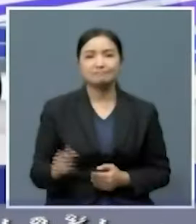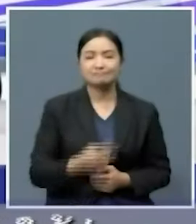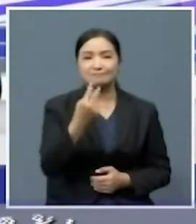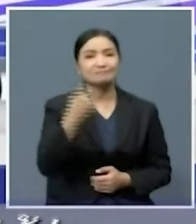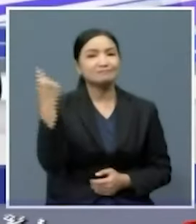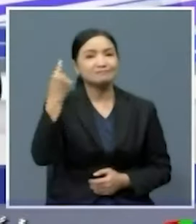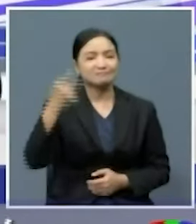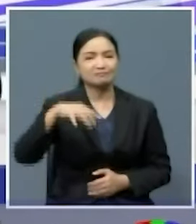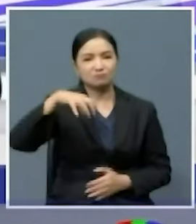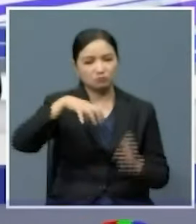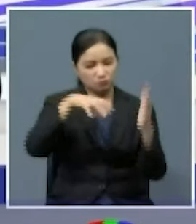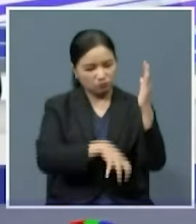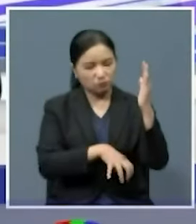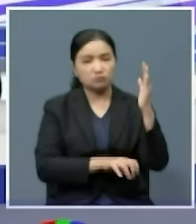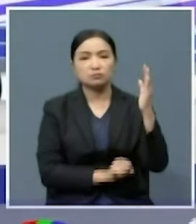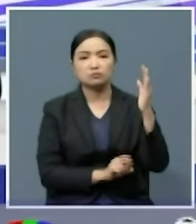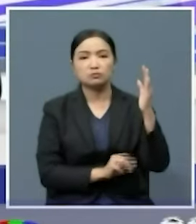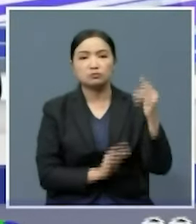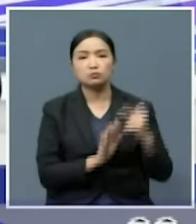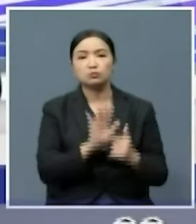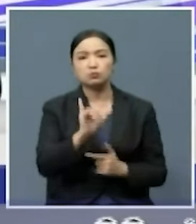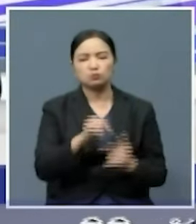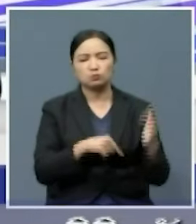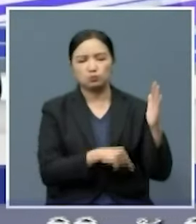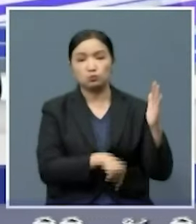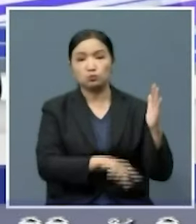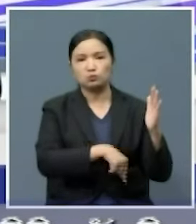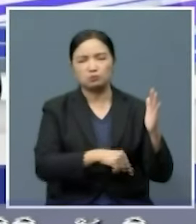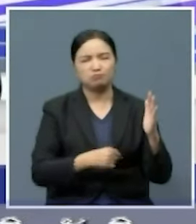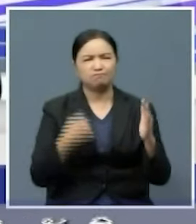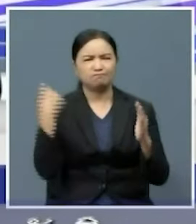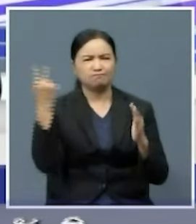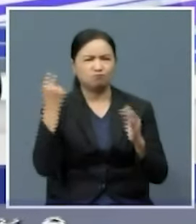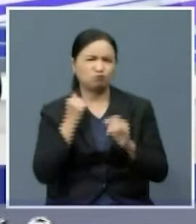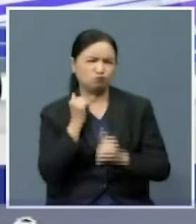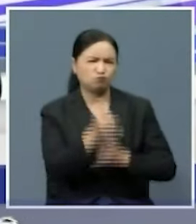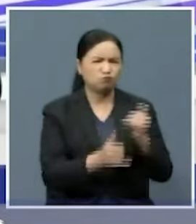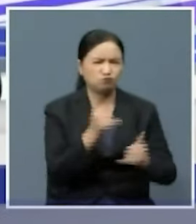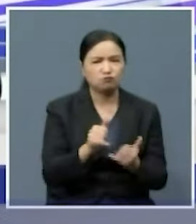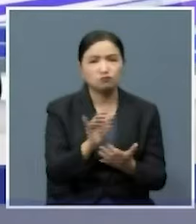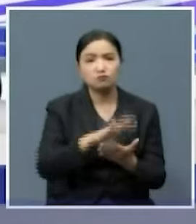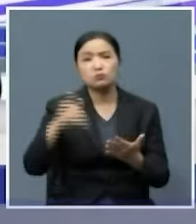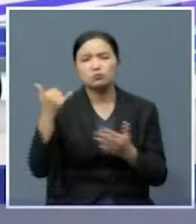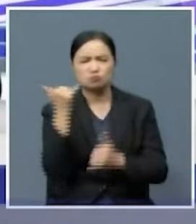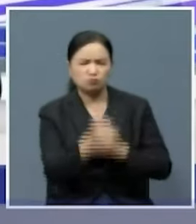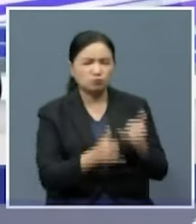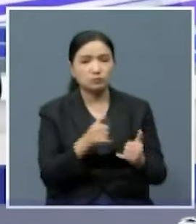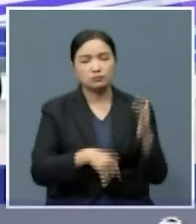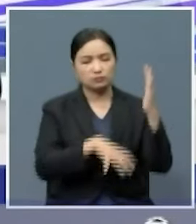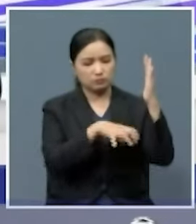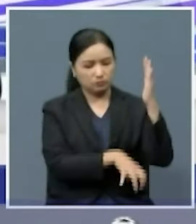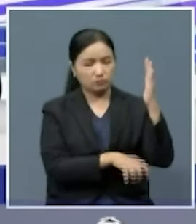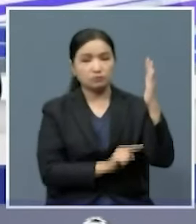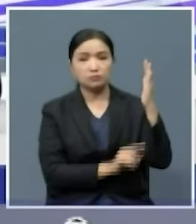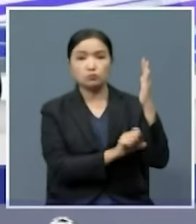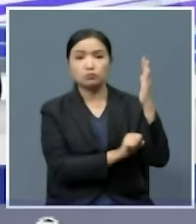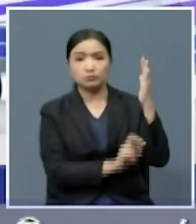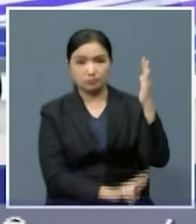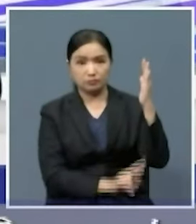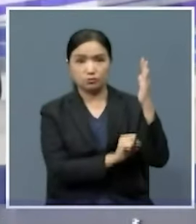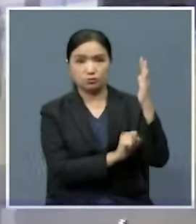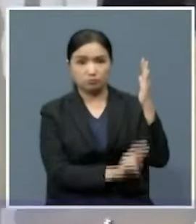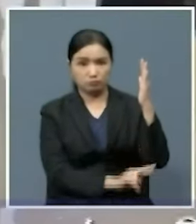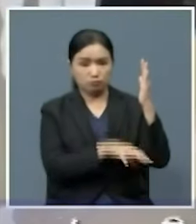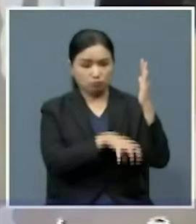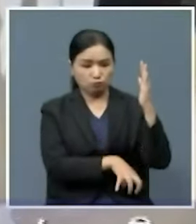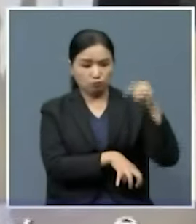ดูการท่องเที่ยวที่สมุยครับคือคักทีเดียวนะฮะเพราะว่าชาวต่างชาติมากันแน่นเลยครับการท่องเที่ยวที่เกาะสมุยสุราษฎร์ธานีตอนนี้เรียกว่